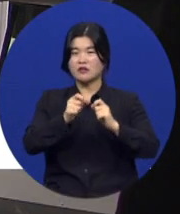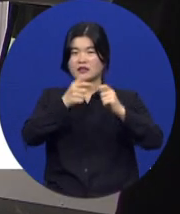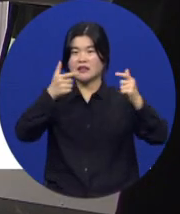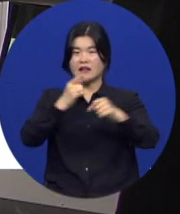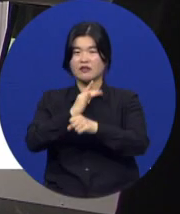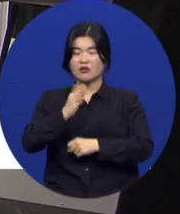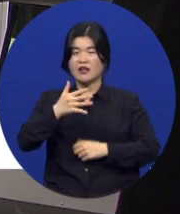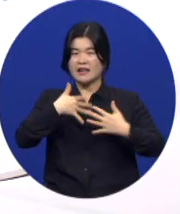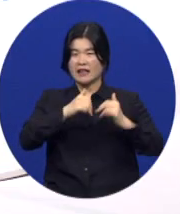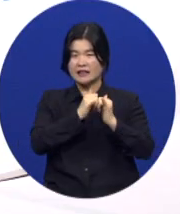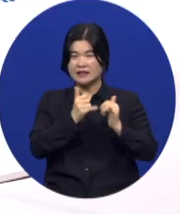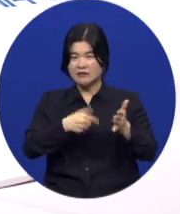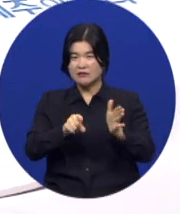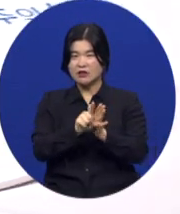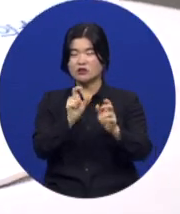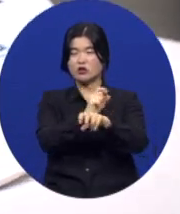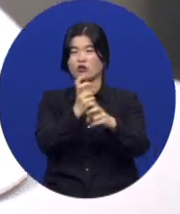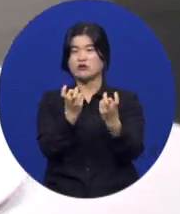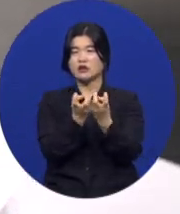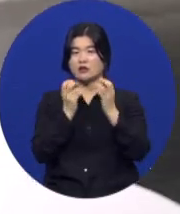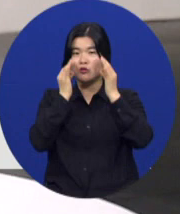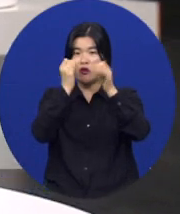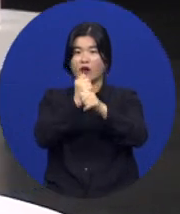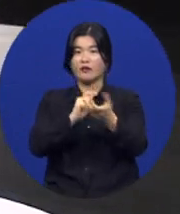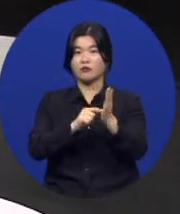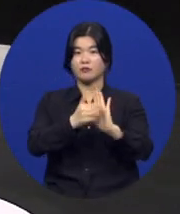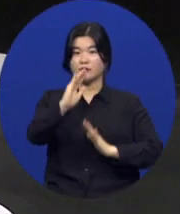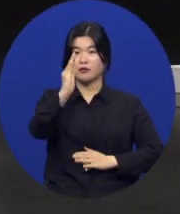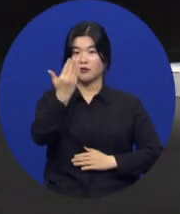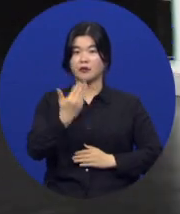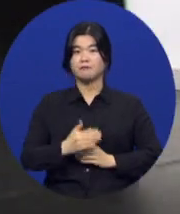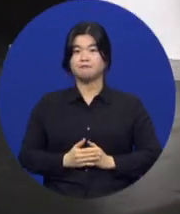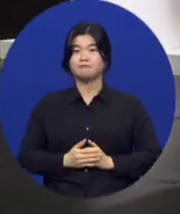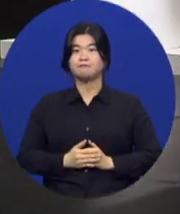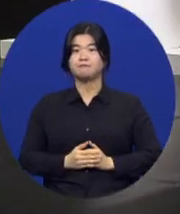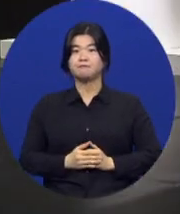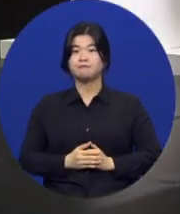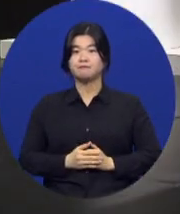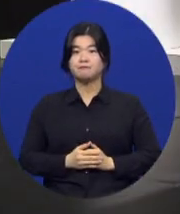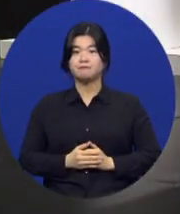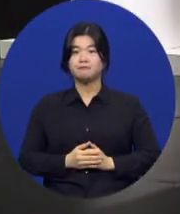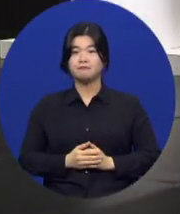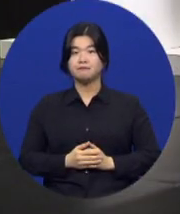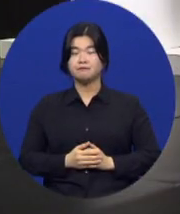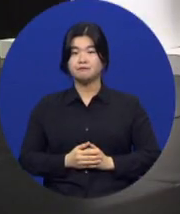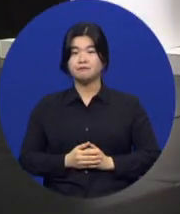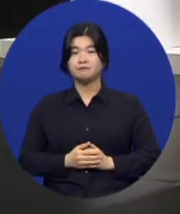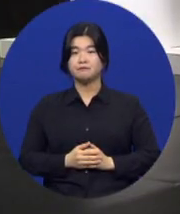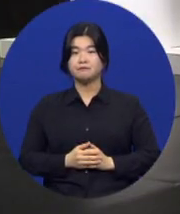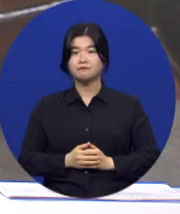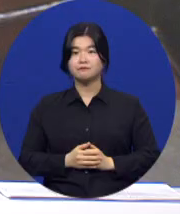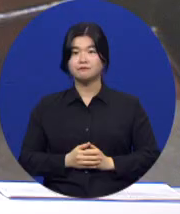소수자를 위한 정책에도 힘쓰겠다고 밝혔습니다 mbc 뉴스 박지원 입니다